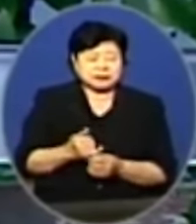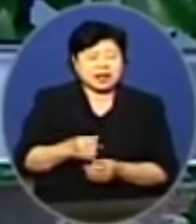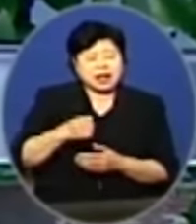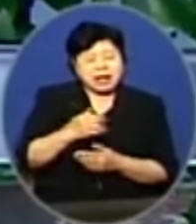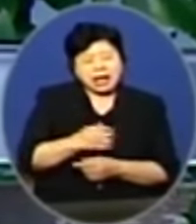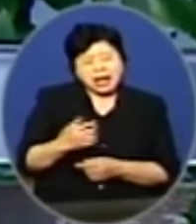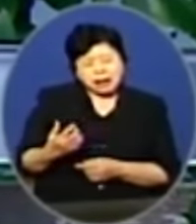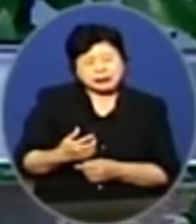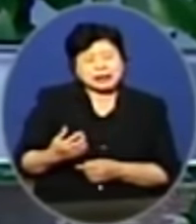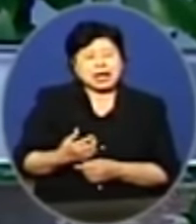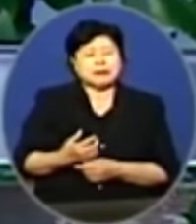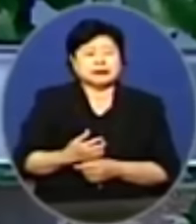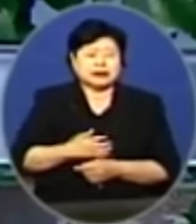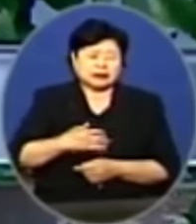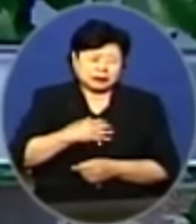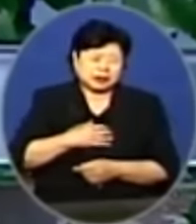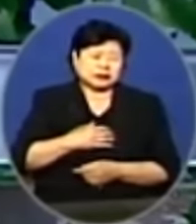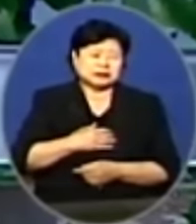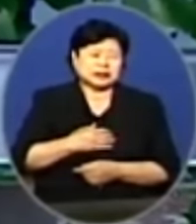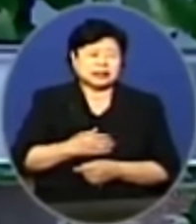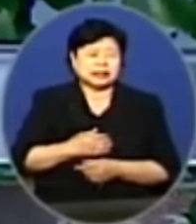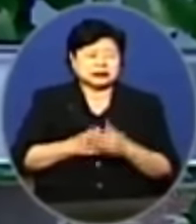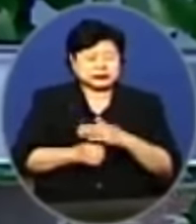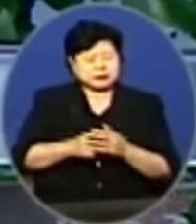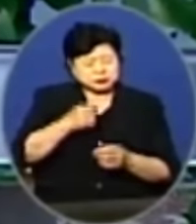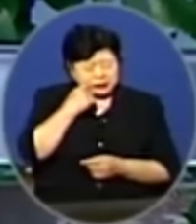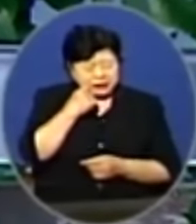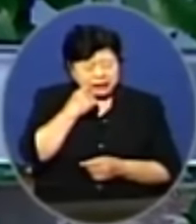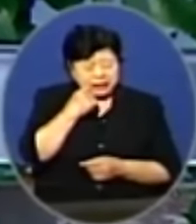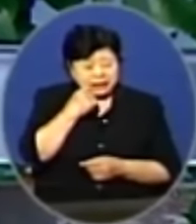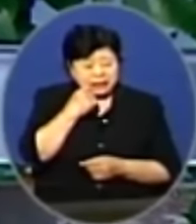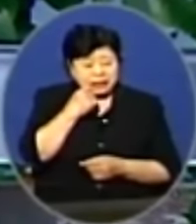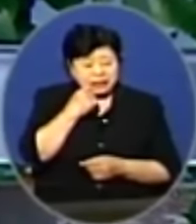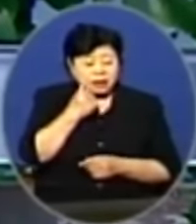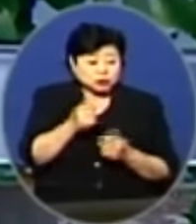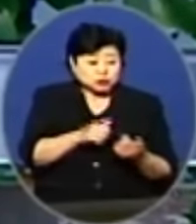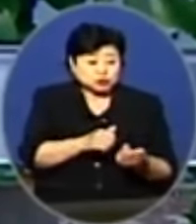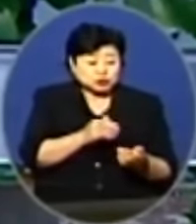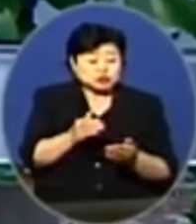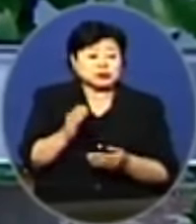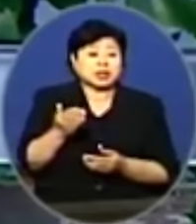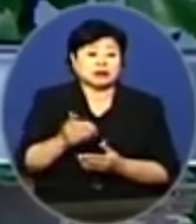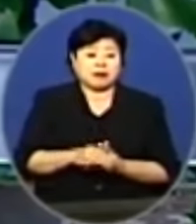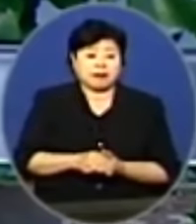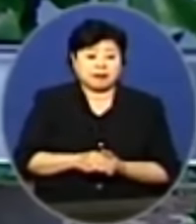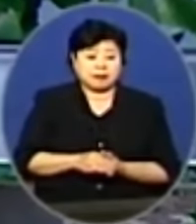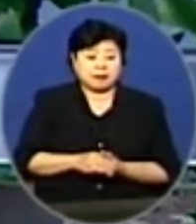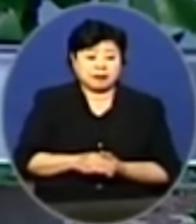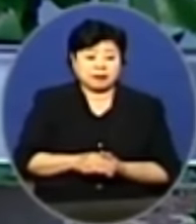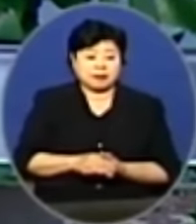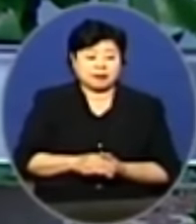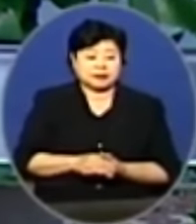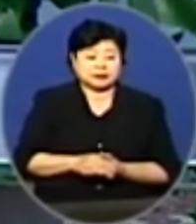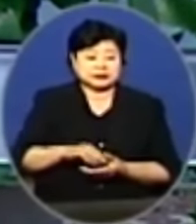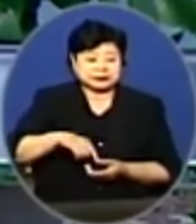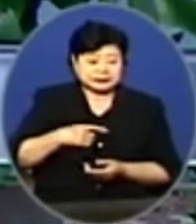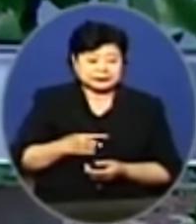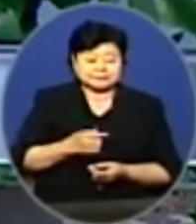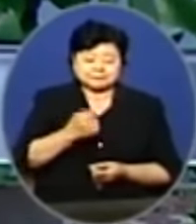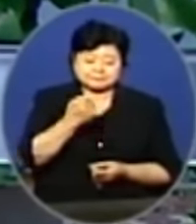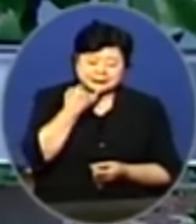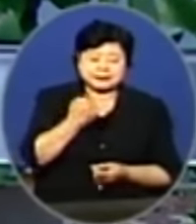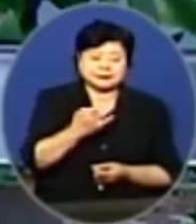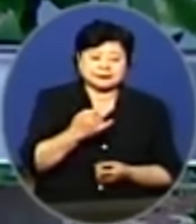아프다, 아이고 괴롭다, 견디지 못한다 이러면 죽을 준비하자고 마음이 말하는 것입니다. 항상 여러분 자신 보고